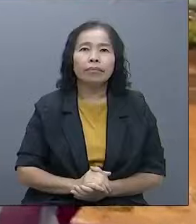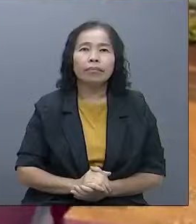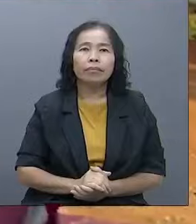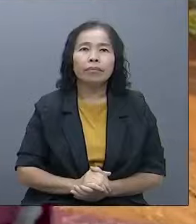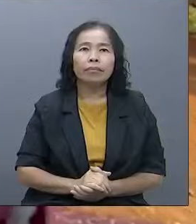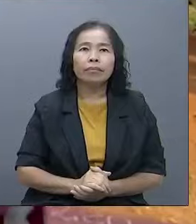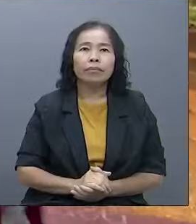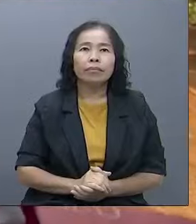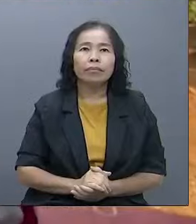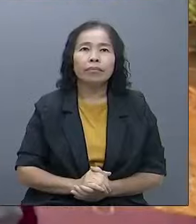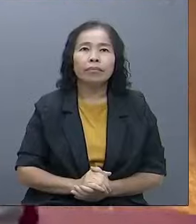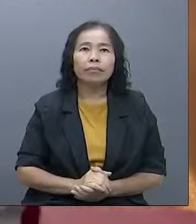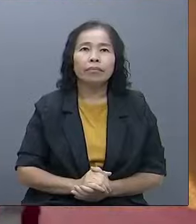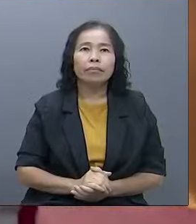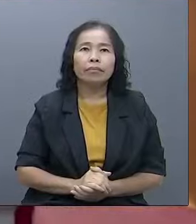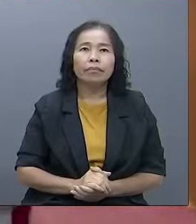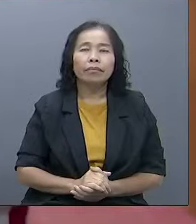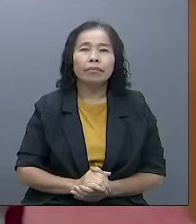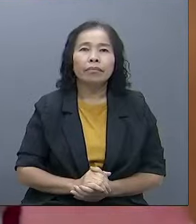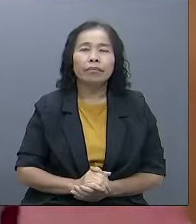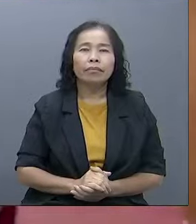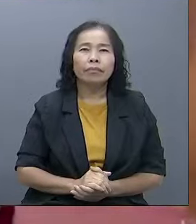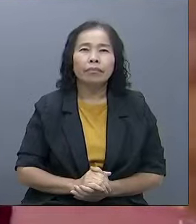เก็บเครียด ไปเลย